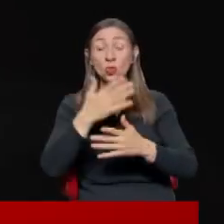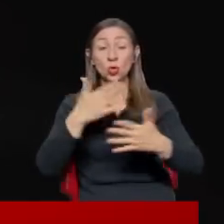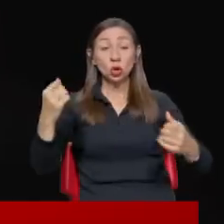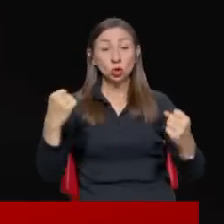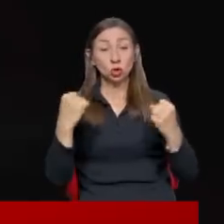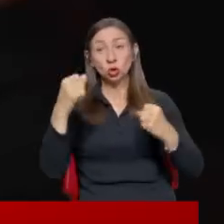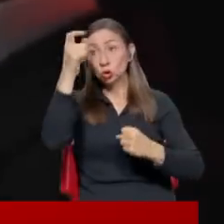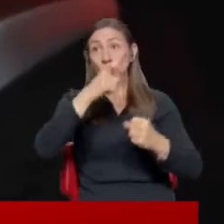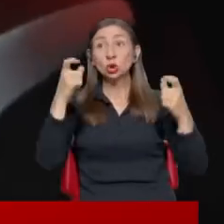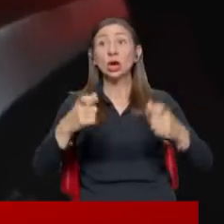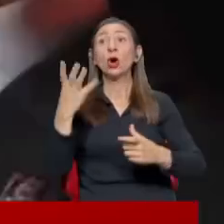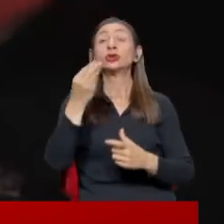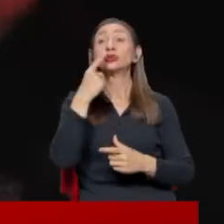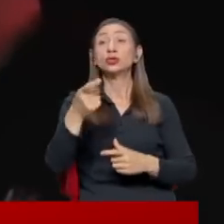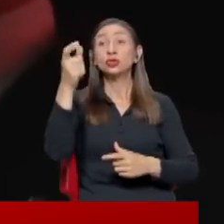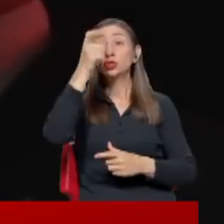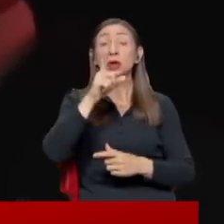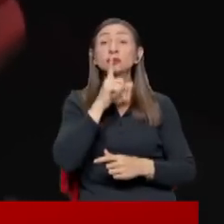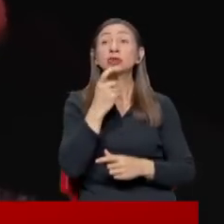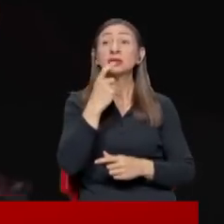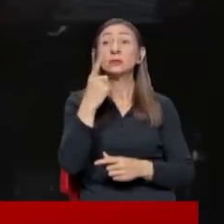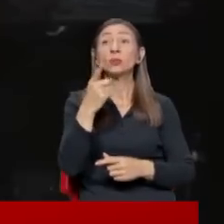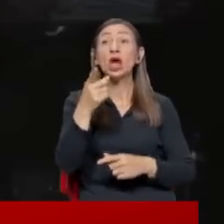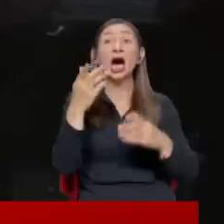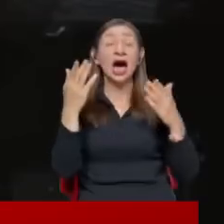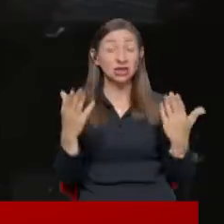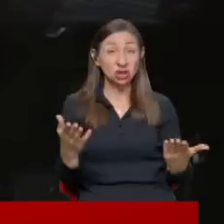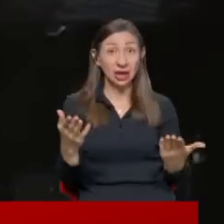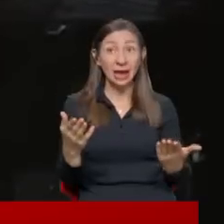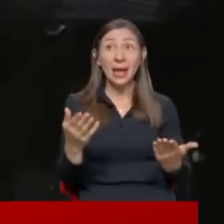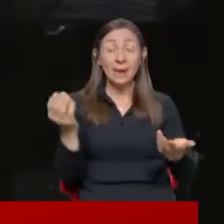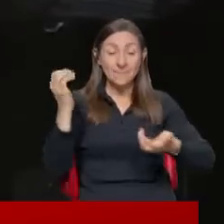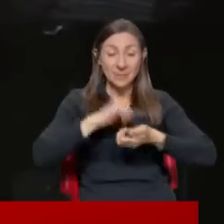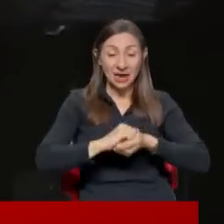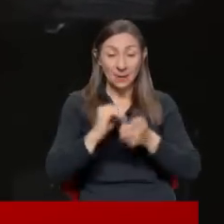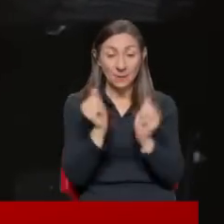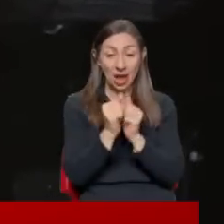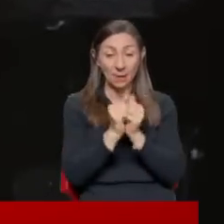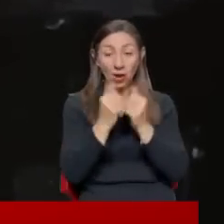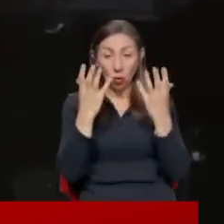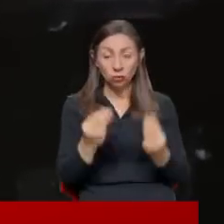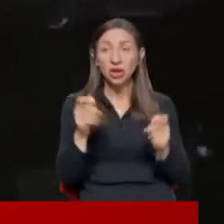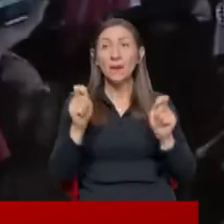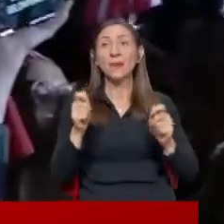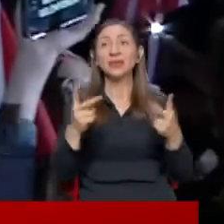güçlü Türkiye olacağız demiş. Türkiye yüzyılı demiş. Bunu ancak birlik ve beraberlik içerisinde olursak yapabiliriz.